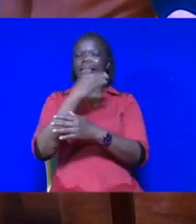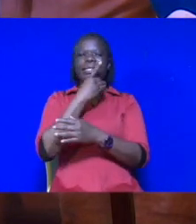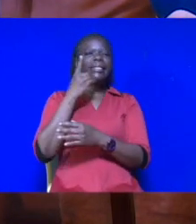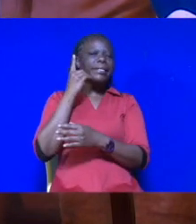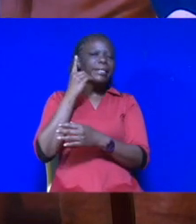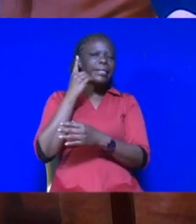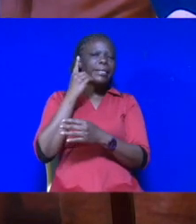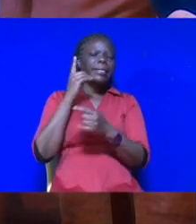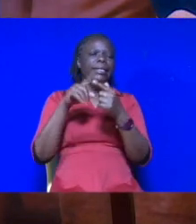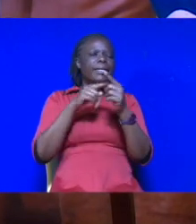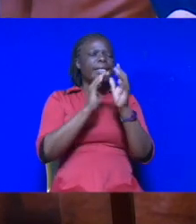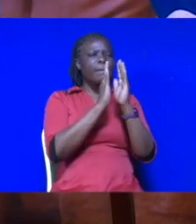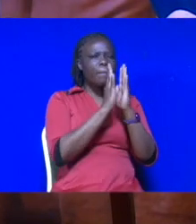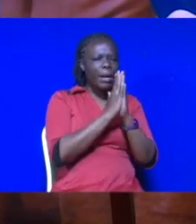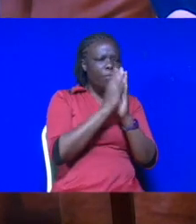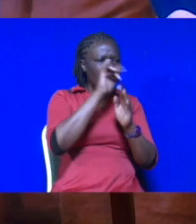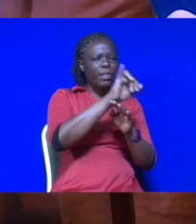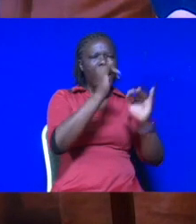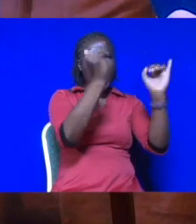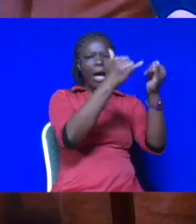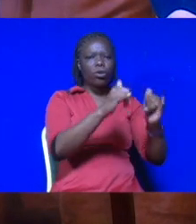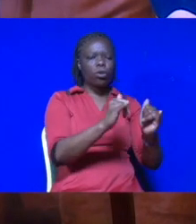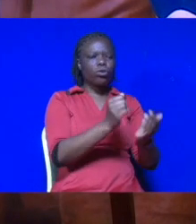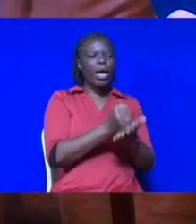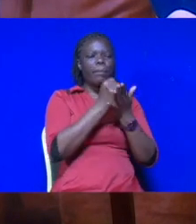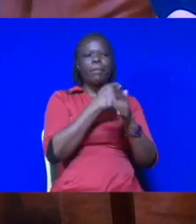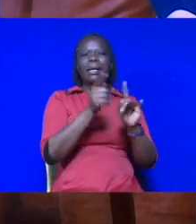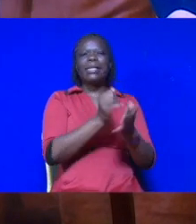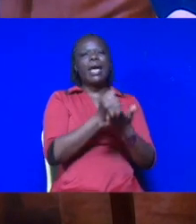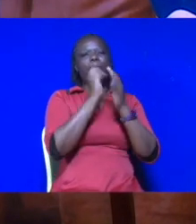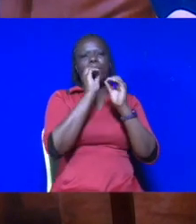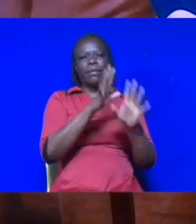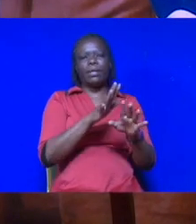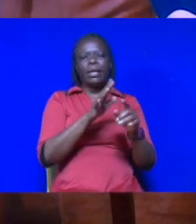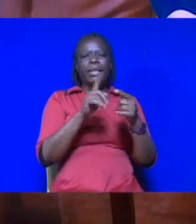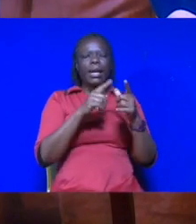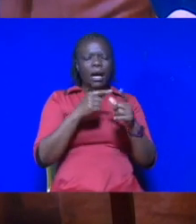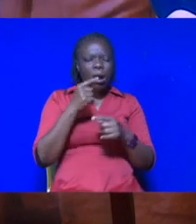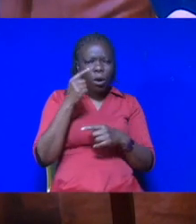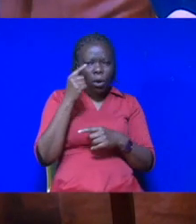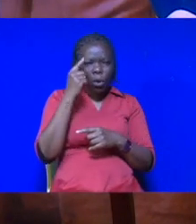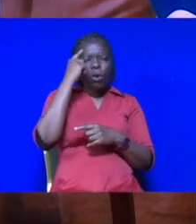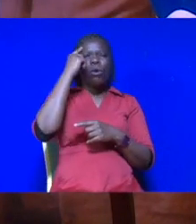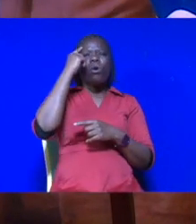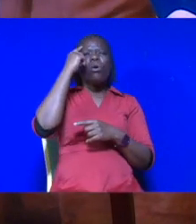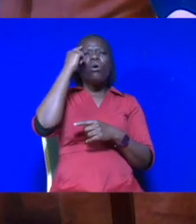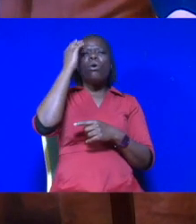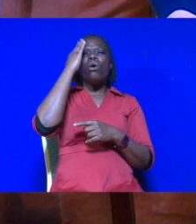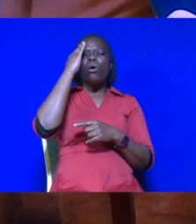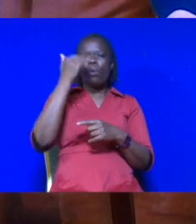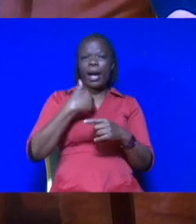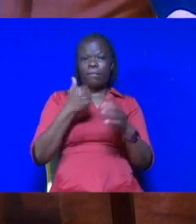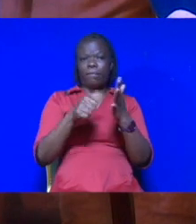yao iwasaidie, haikuwasaidia kitu. Ndipo wakaanza kugundua kwamba hapa kuna shida. Wakati mwingine